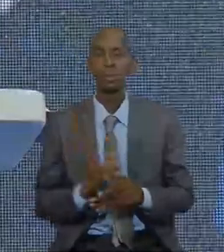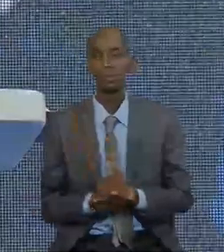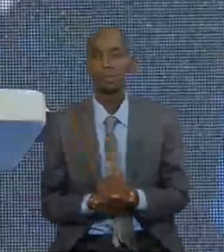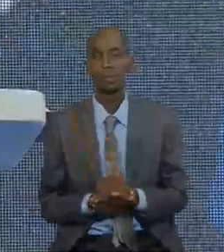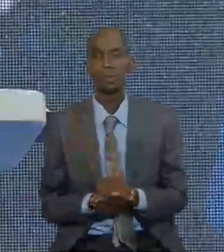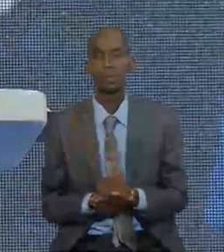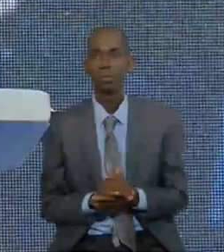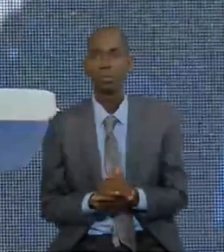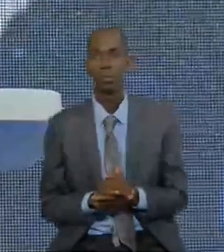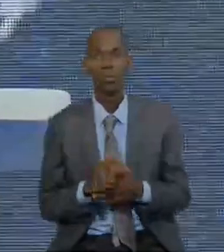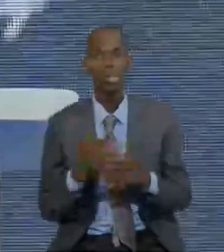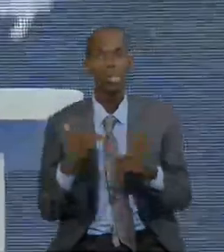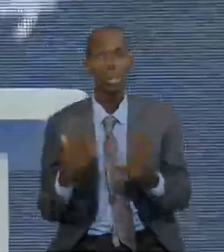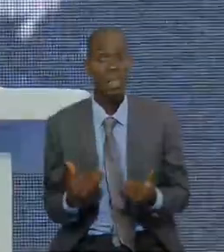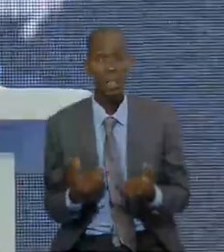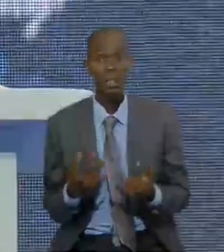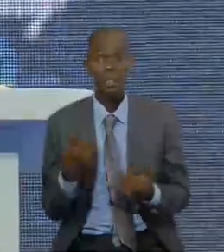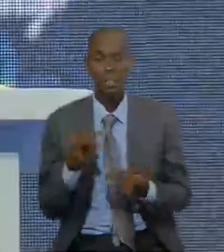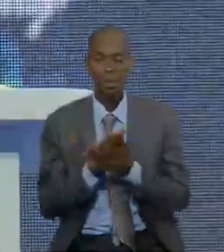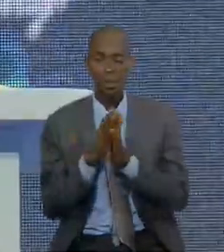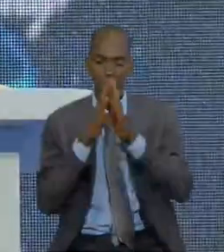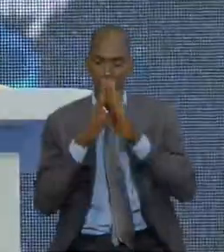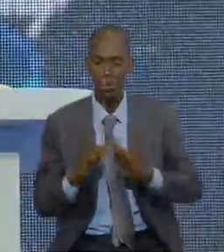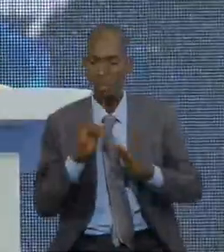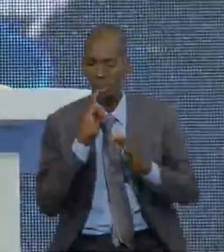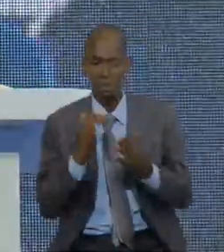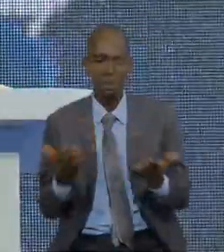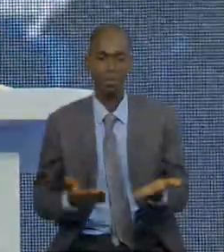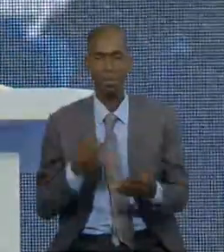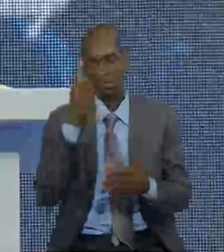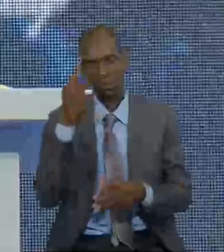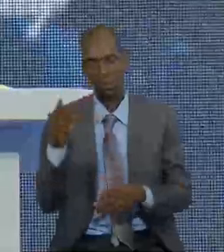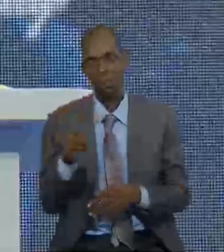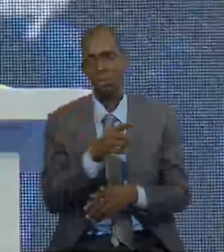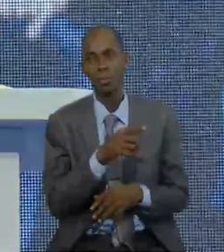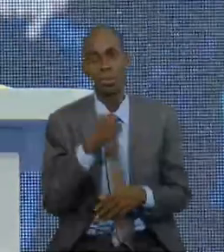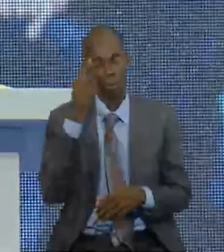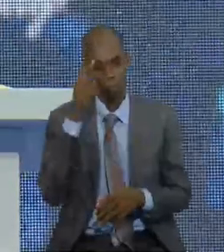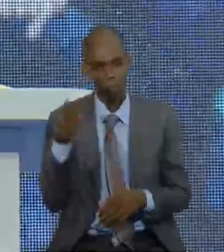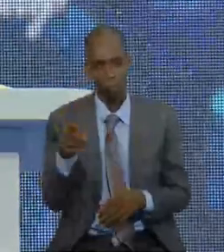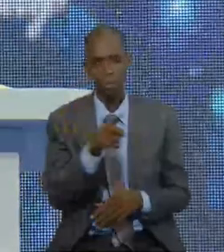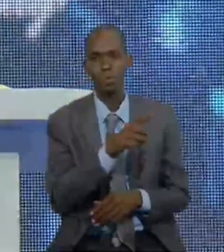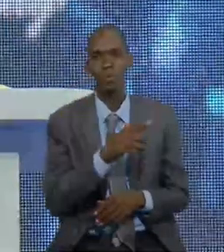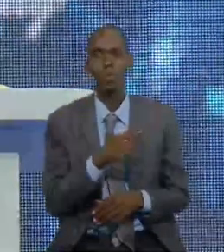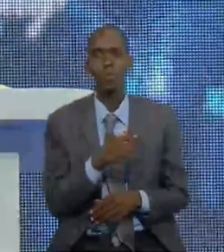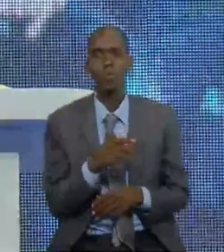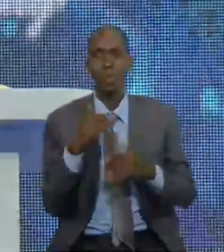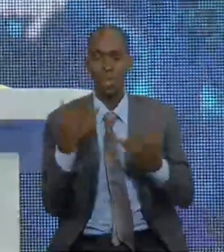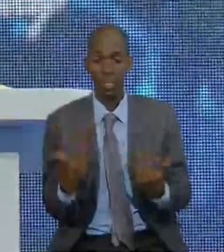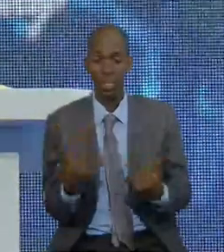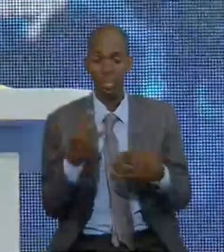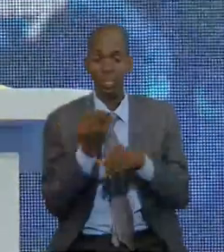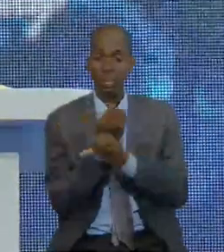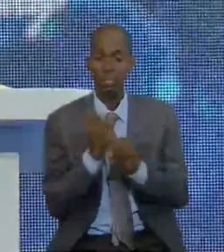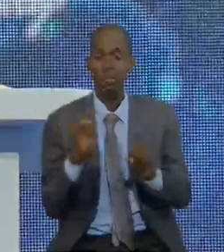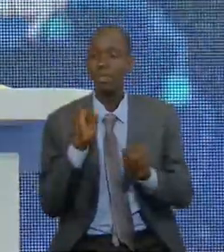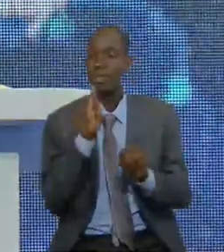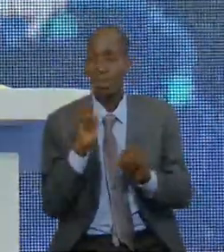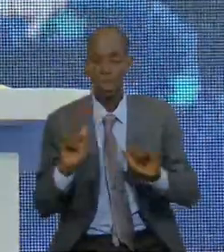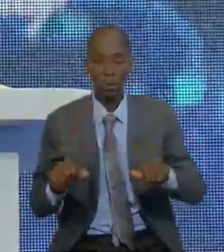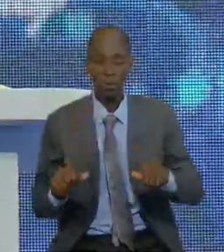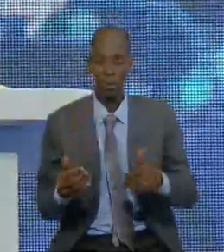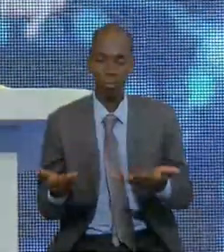des saints Jean de la maison de Dieu oh cette paix disponible pour toi maintenant le